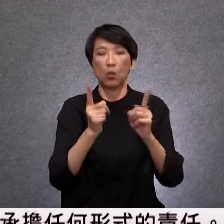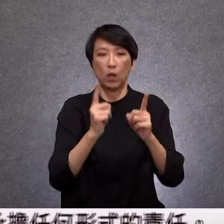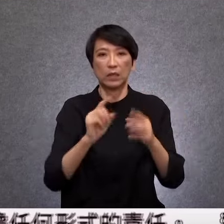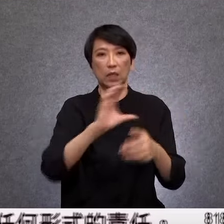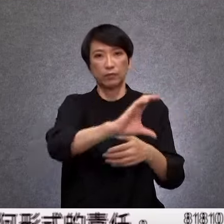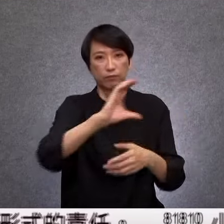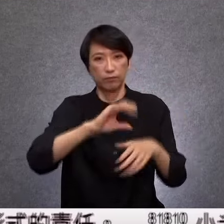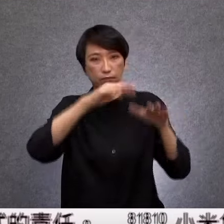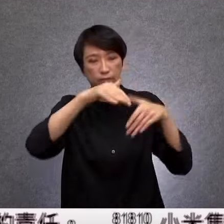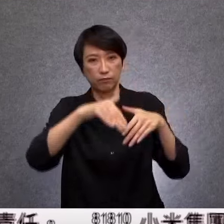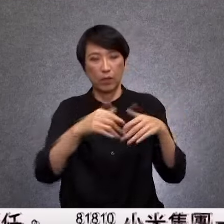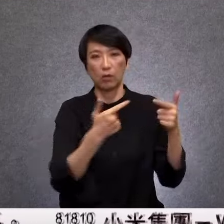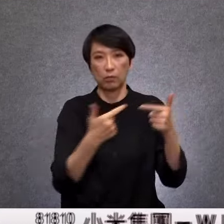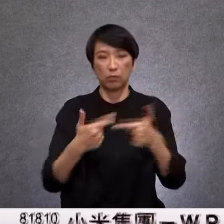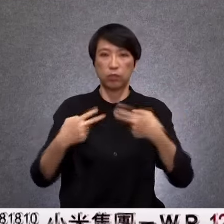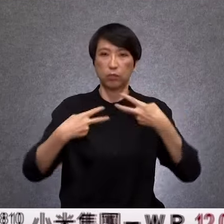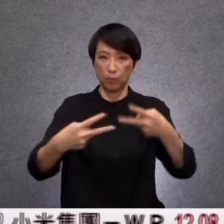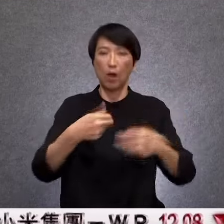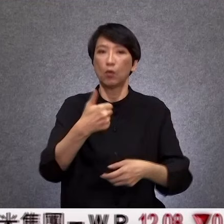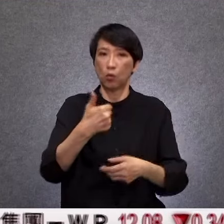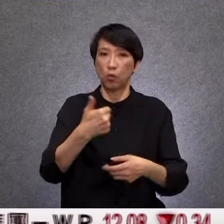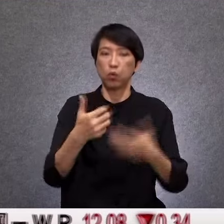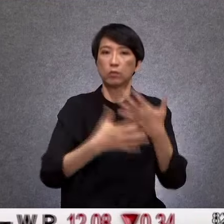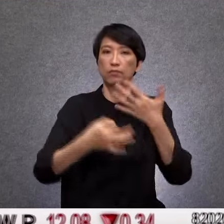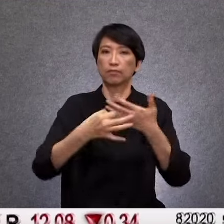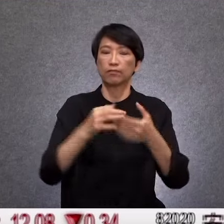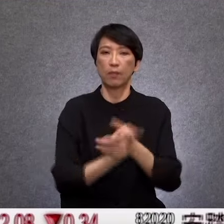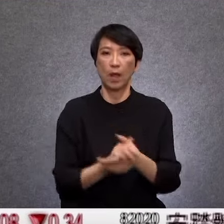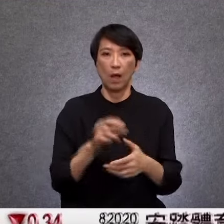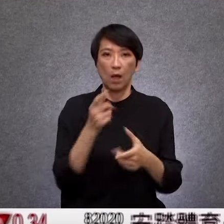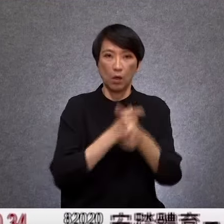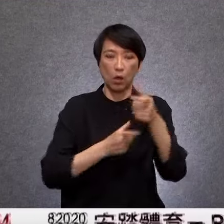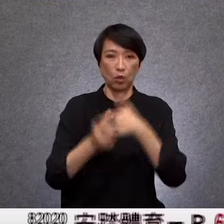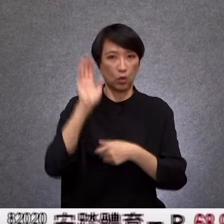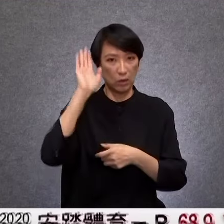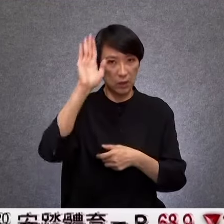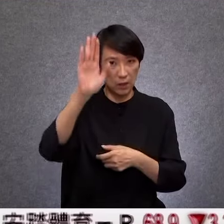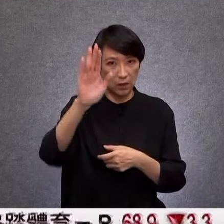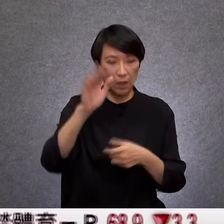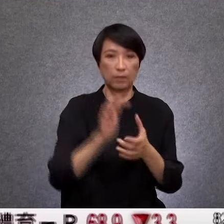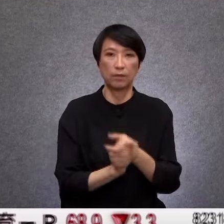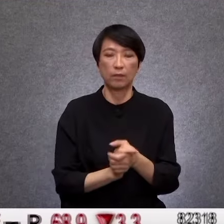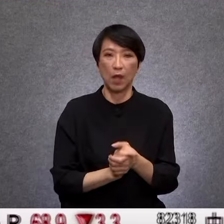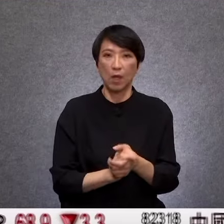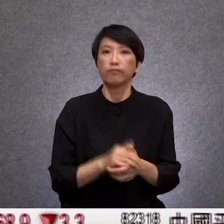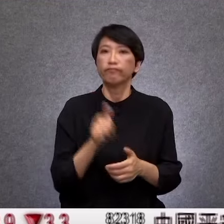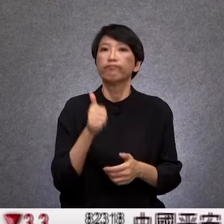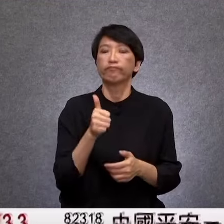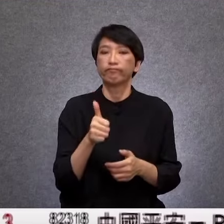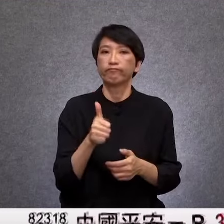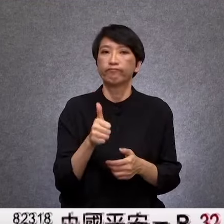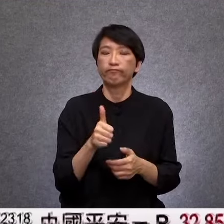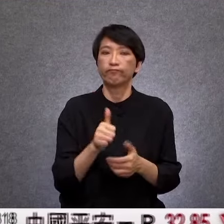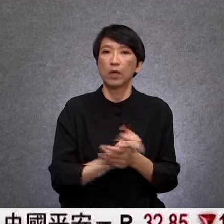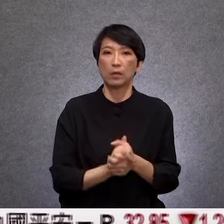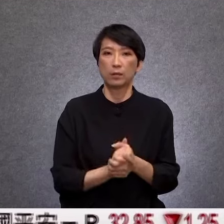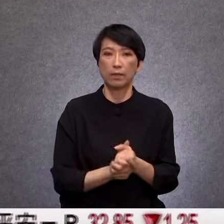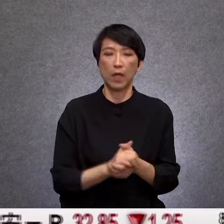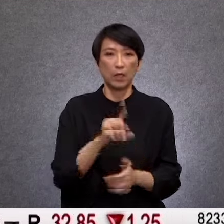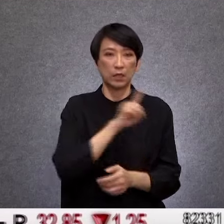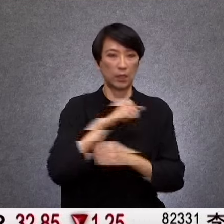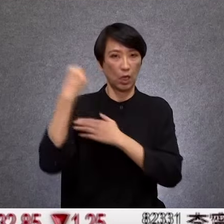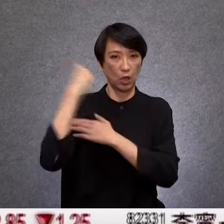引資、吸人才、吸資金咧，都有非常之好嘅進展，所以咧我哋對於香港嘅經濟嘅前景咧，我